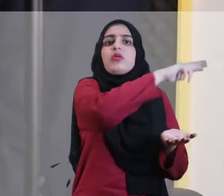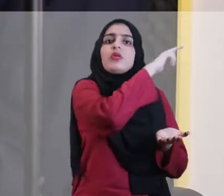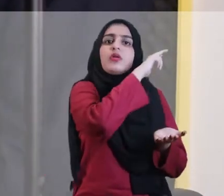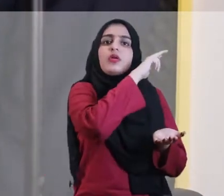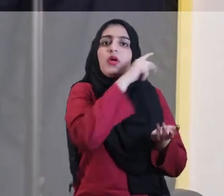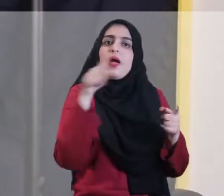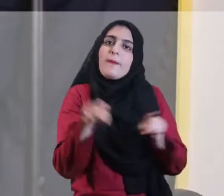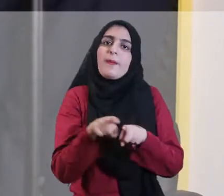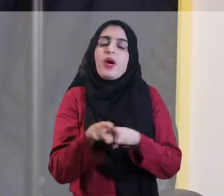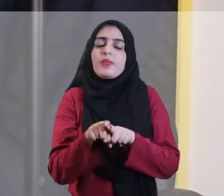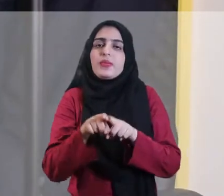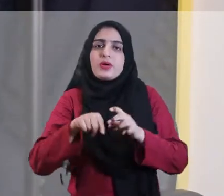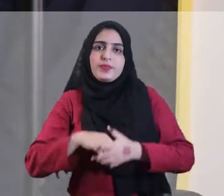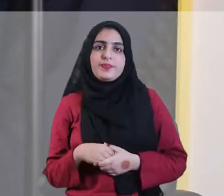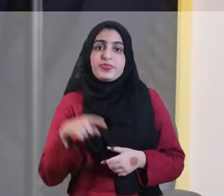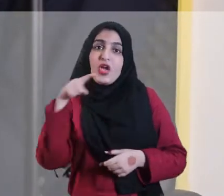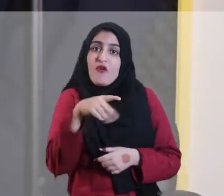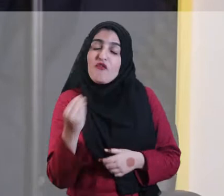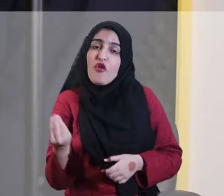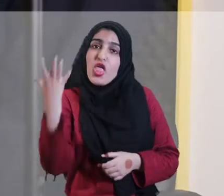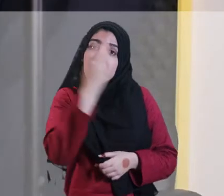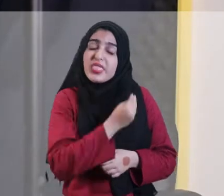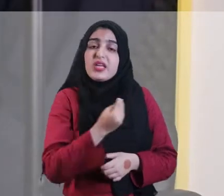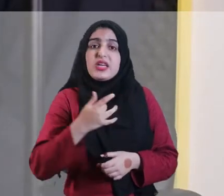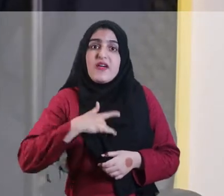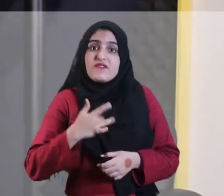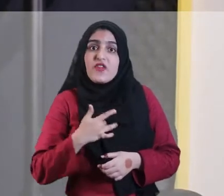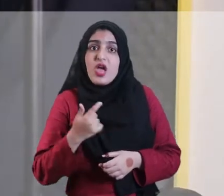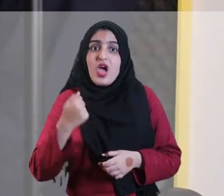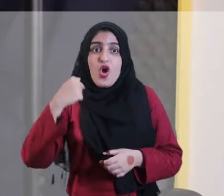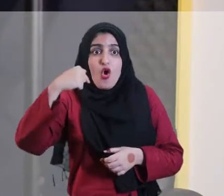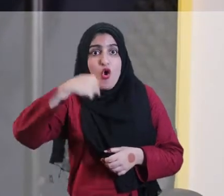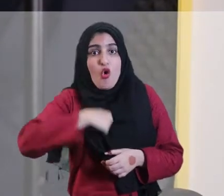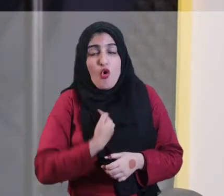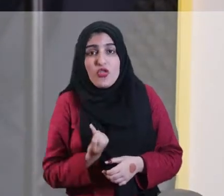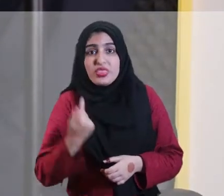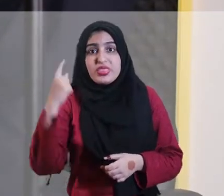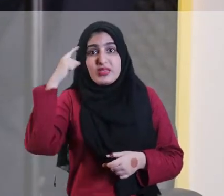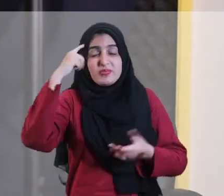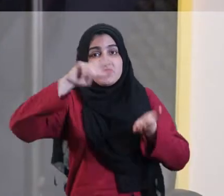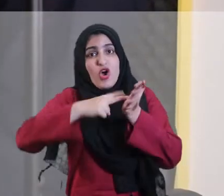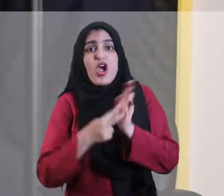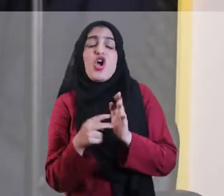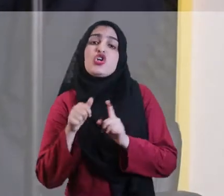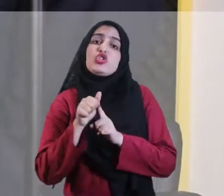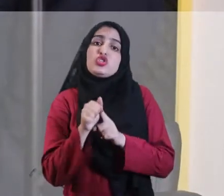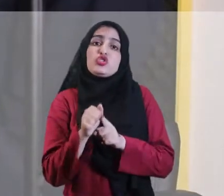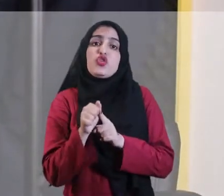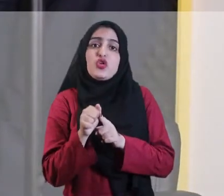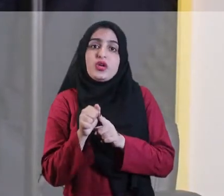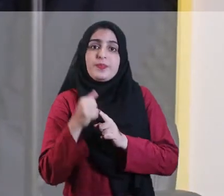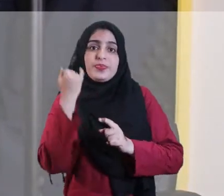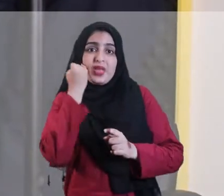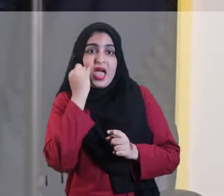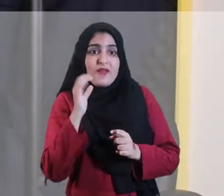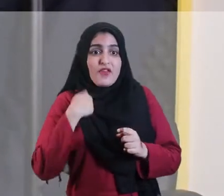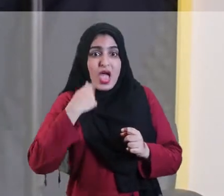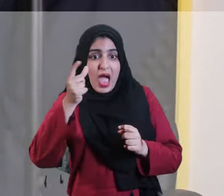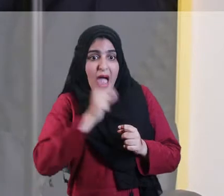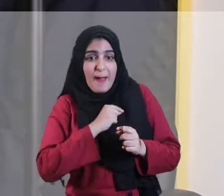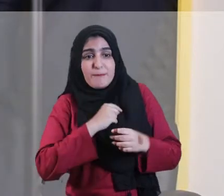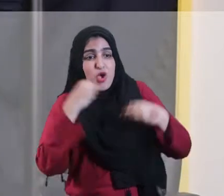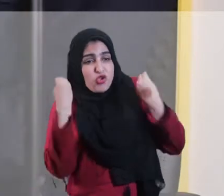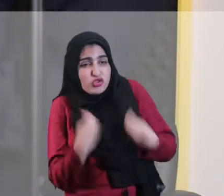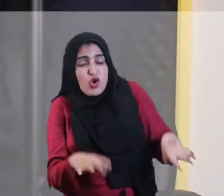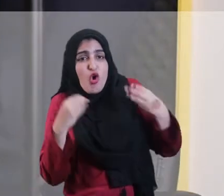चढ़ाई देखिए फ्रेंड्स सुधेरगा इसकी ह्यूमर कट थ्रू और स्टीरियोटाइप सेंटेंस अगर आप अपने आप को लाइक